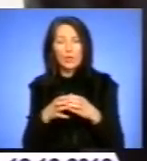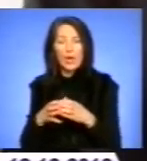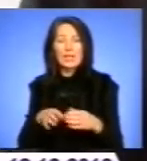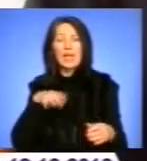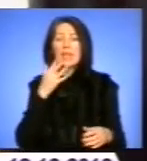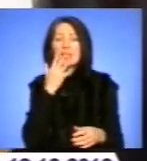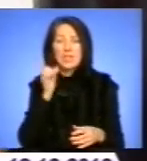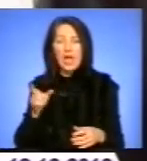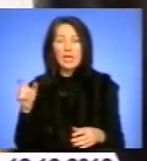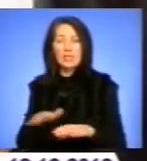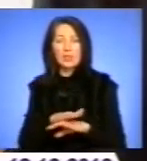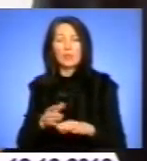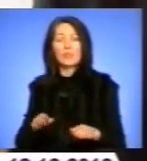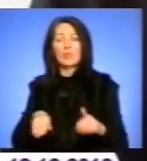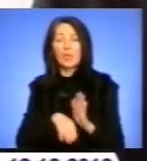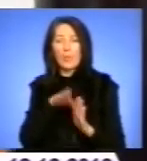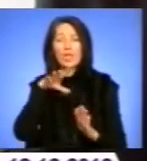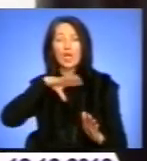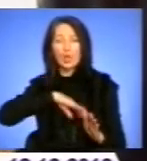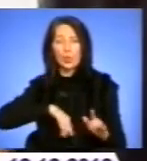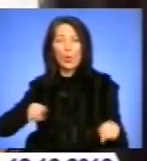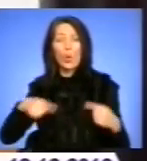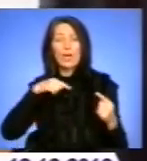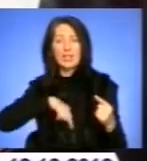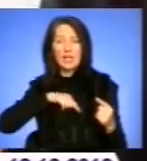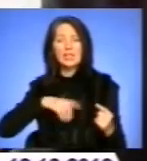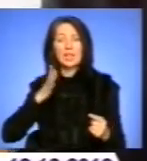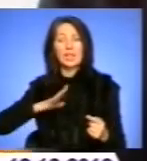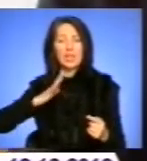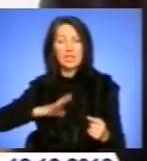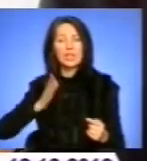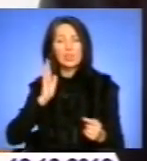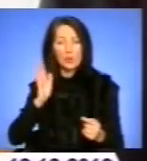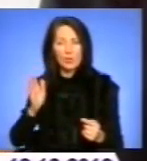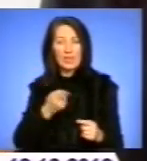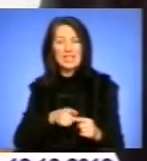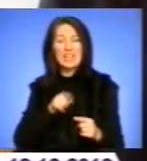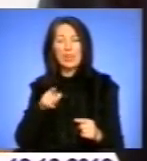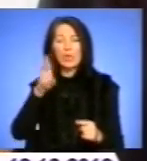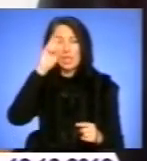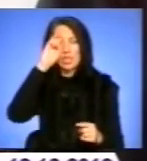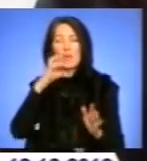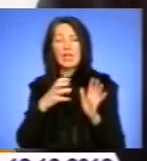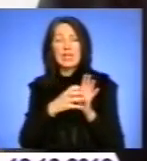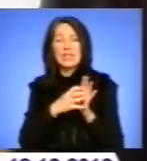дух, вивищувати її настрій, її надії, її сподівання. Тобто це той державний символ, який стає